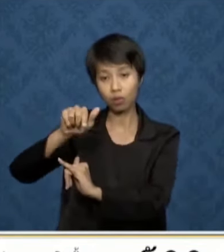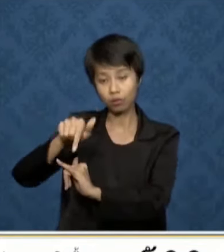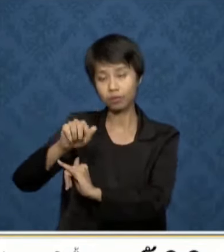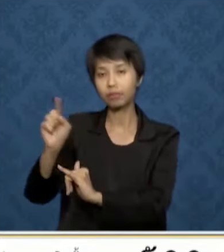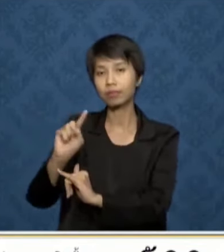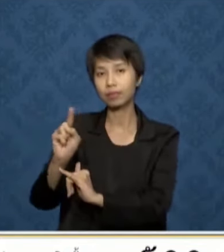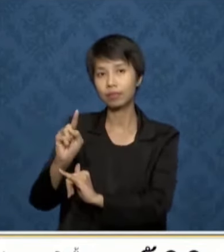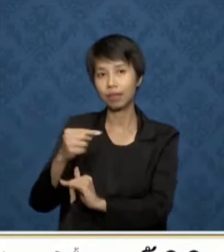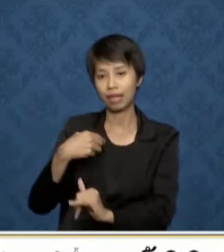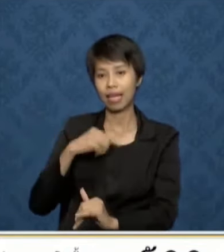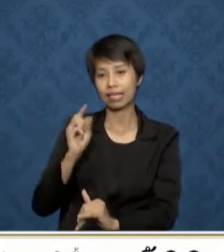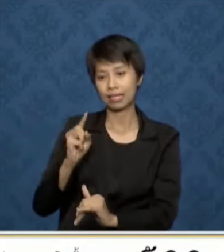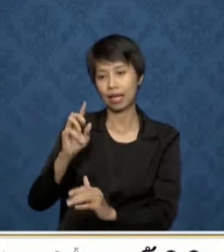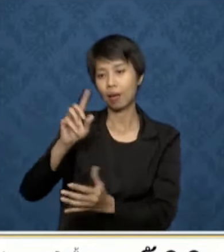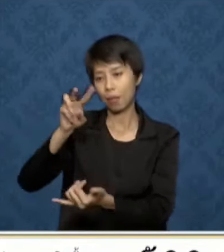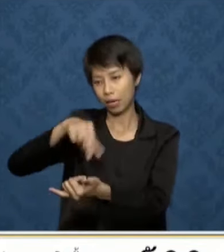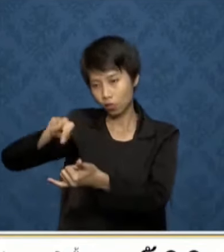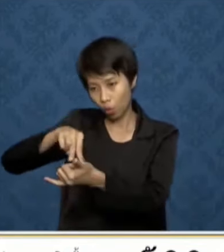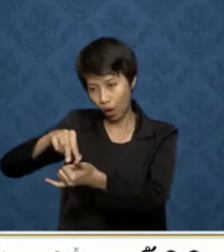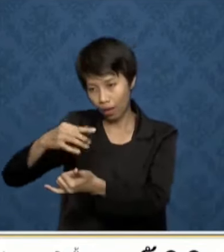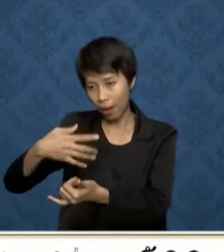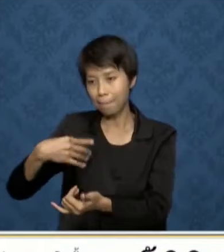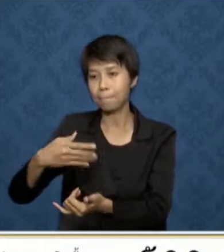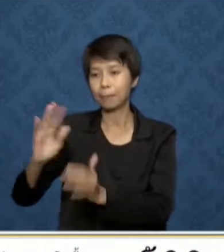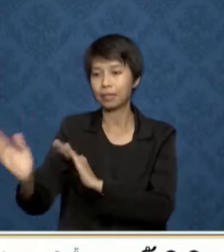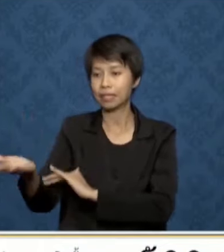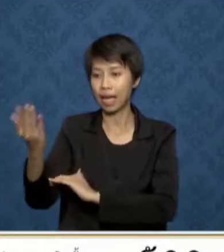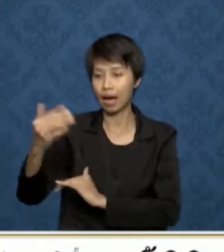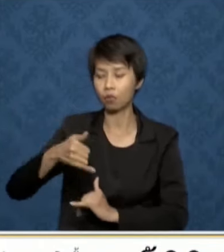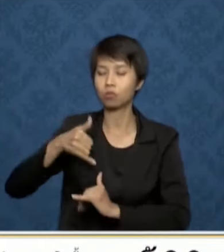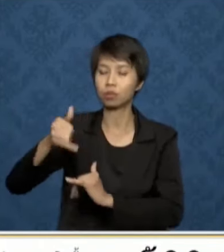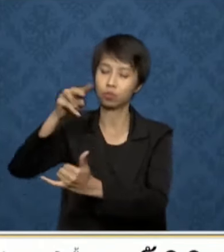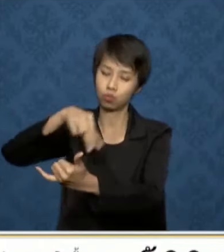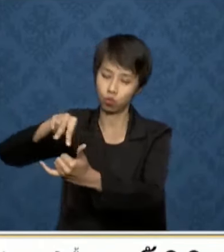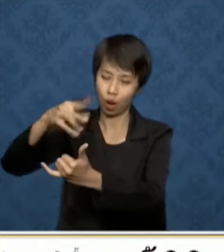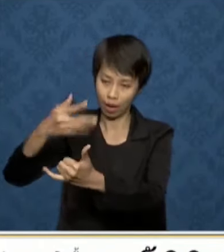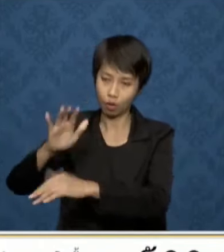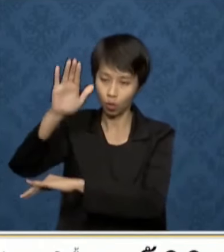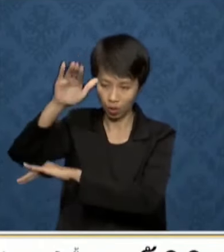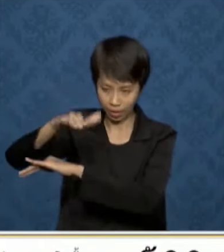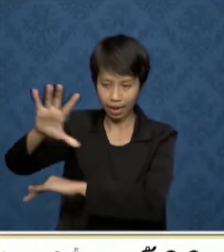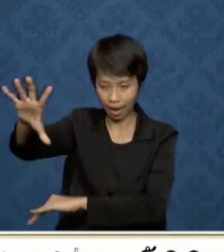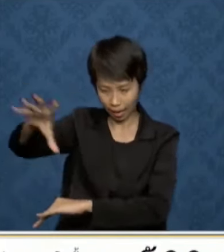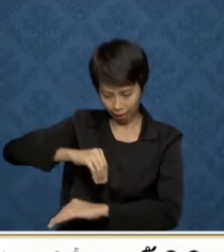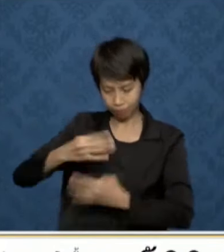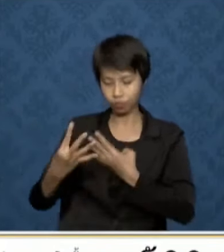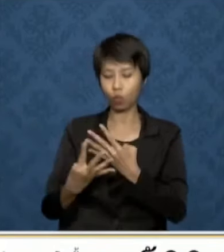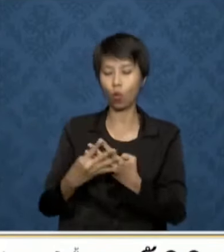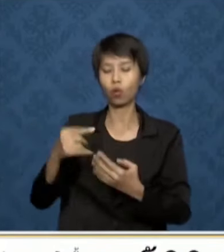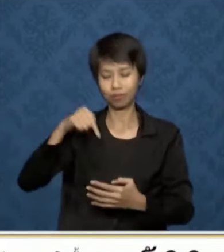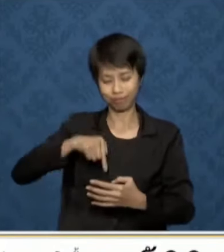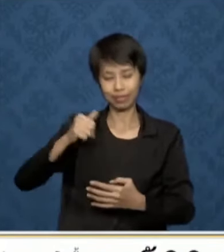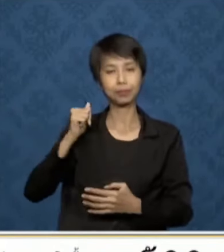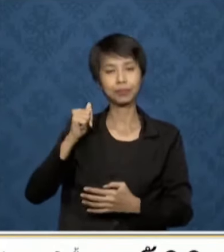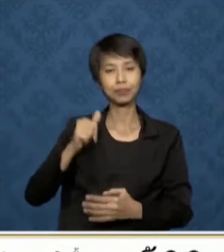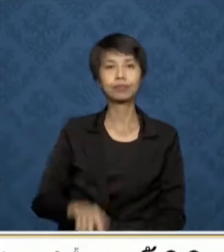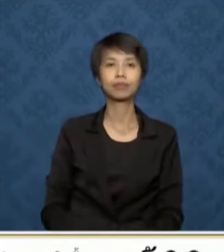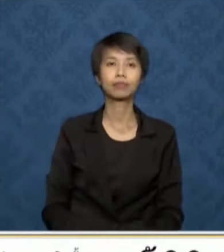แล้วคือให้ไปแเช้าเย็กลบเขาีกวไปแบบ OPDK สัมาธานไปแบผู้ปยนอกอะไปแลวเย็นไปแล้วก็ก็กับมา